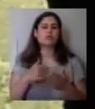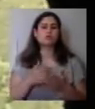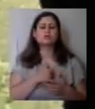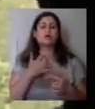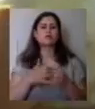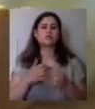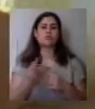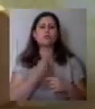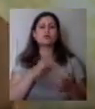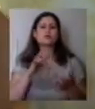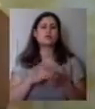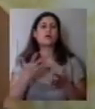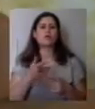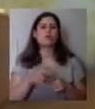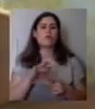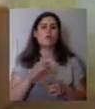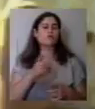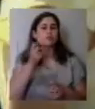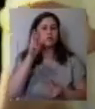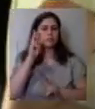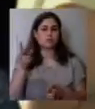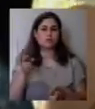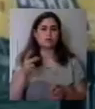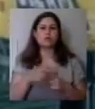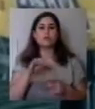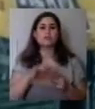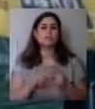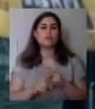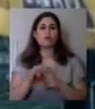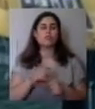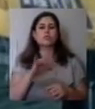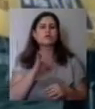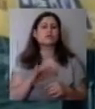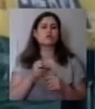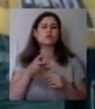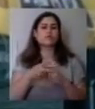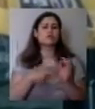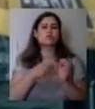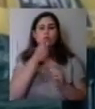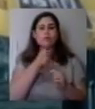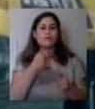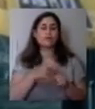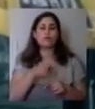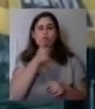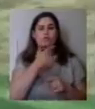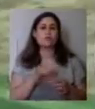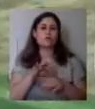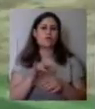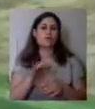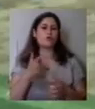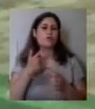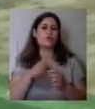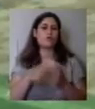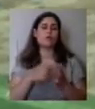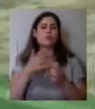обласний центр таким, яким вони його ще не знають. Фестиваль розпочав свою історію у 2007-му. Цього року він вперше пройде в Херсоні. Чому